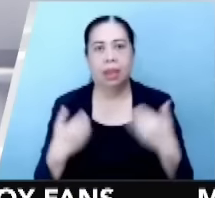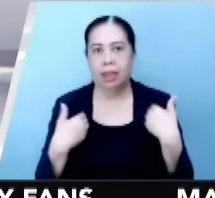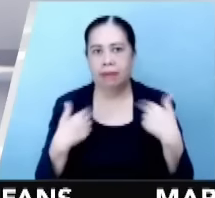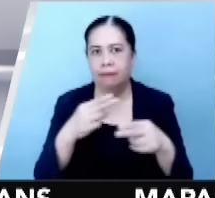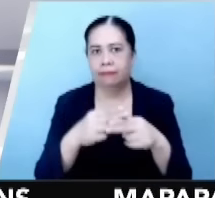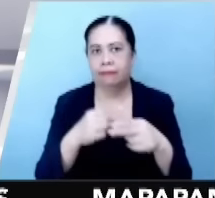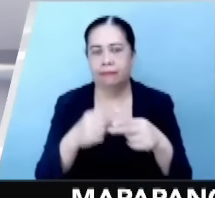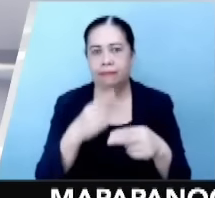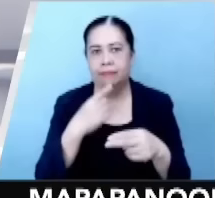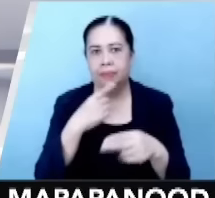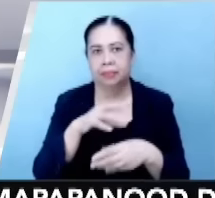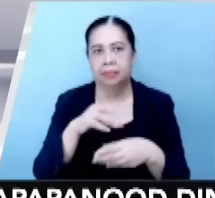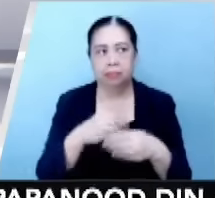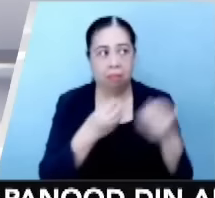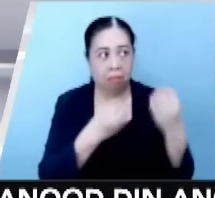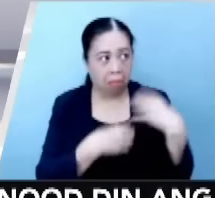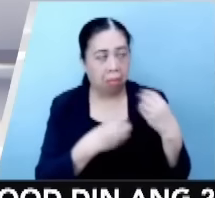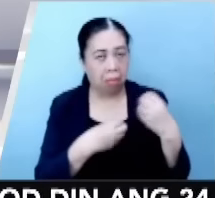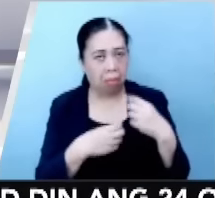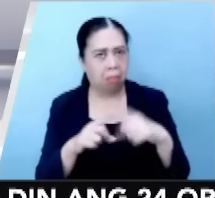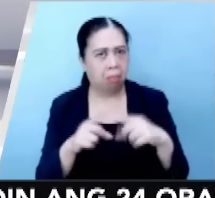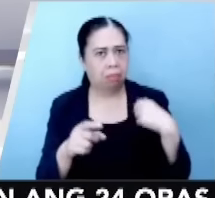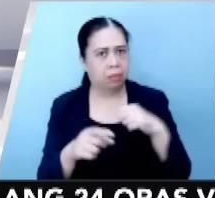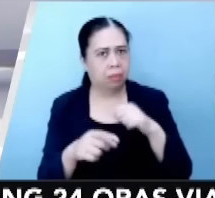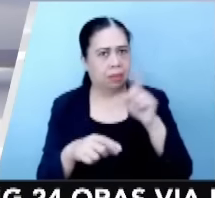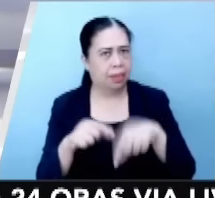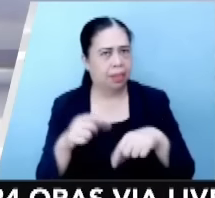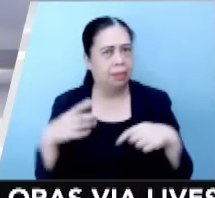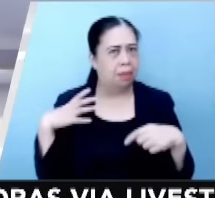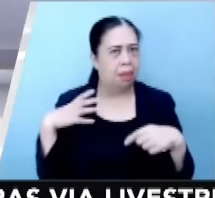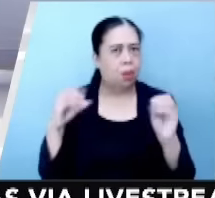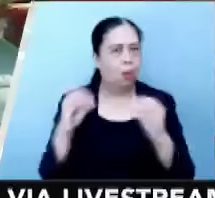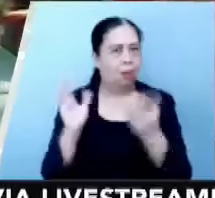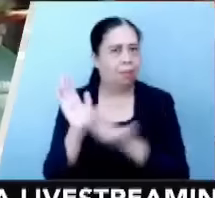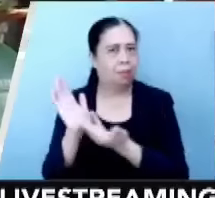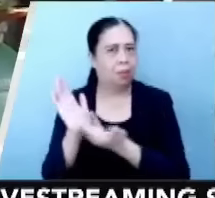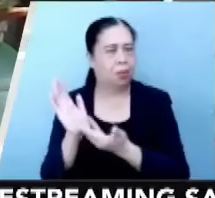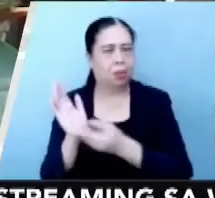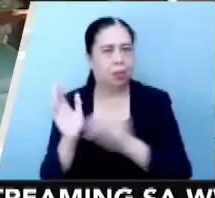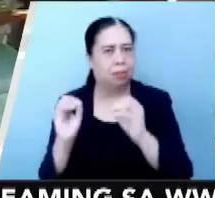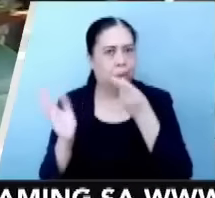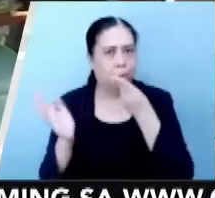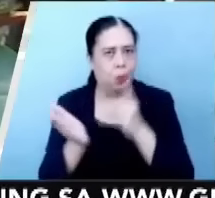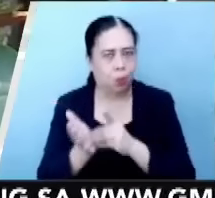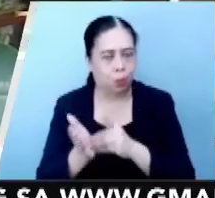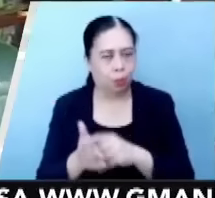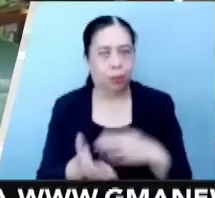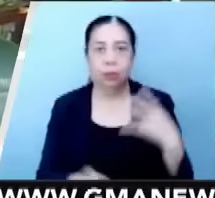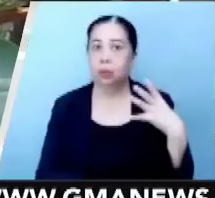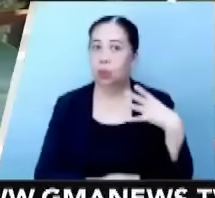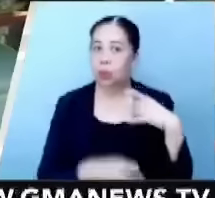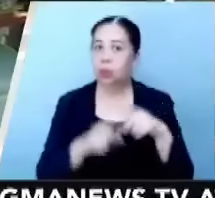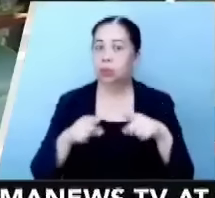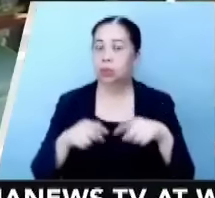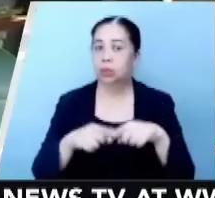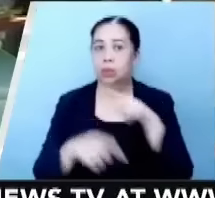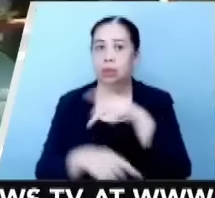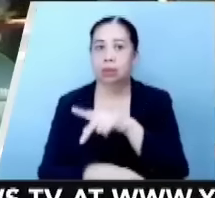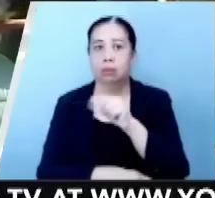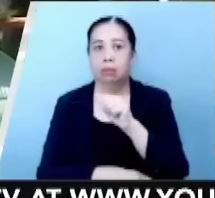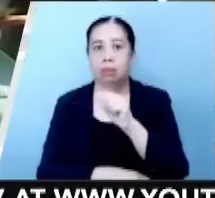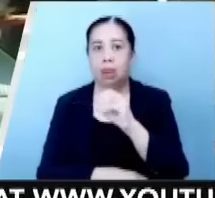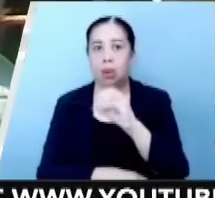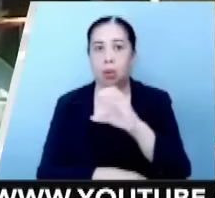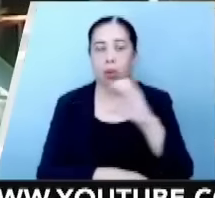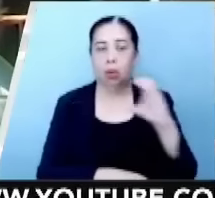sa kanya Mismo pero hindi pa niya mabanggit dahil wala pa siyang hawak na dokumento hinihintay rin daw ng presidential anti-organized crime